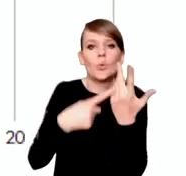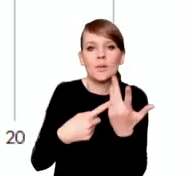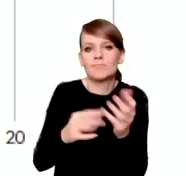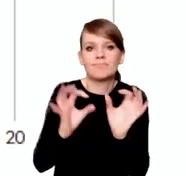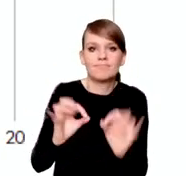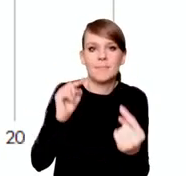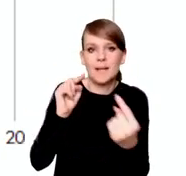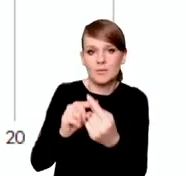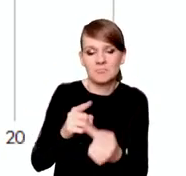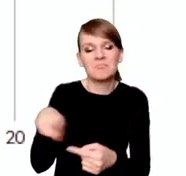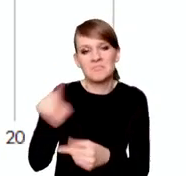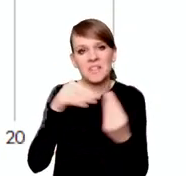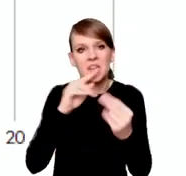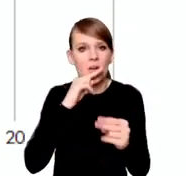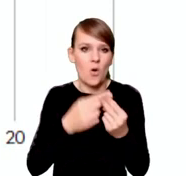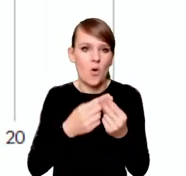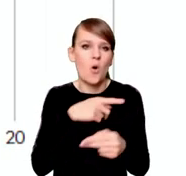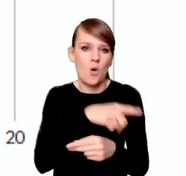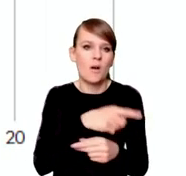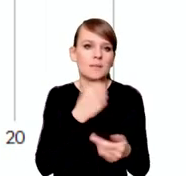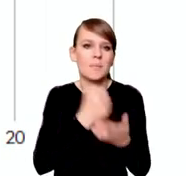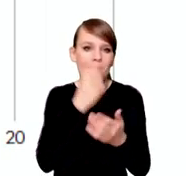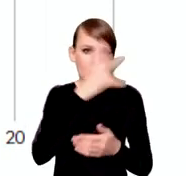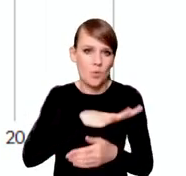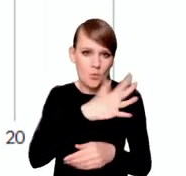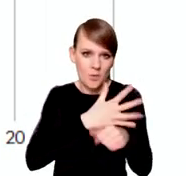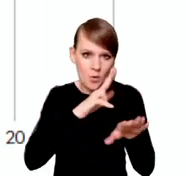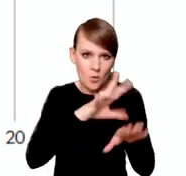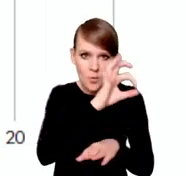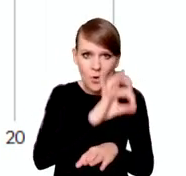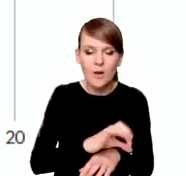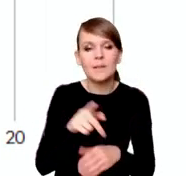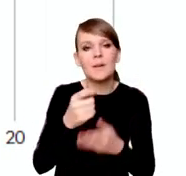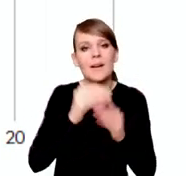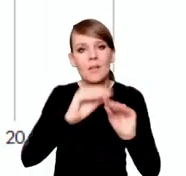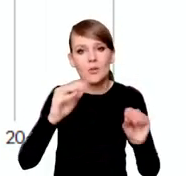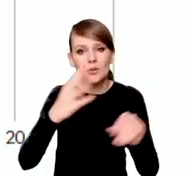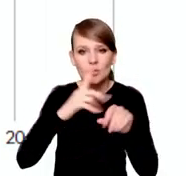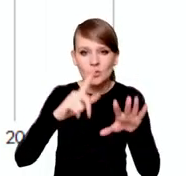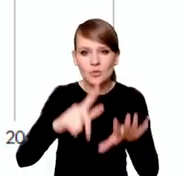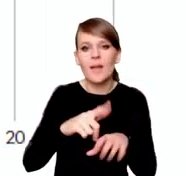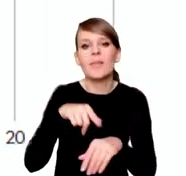społeczny 58%, edukacyjny 47%, środowiskowy